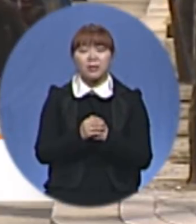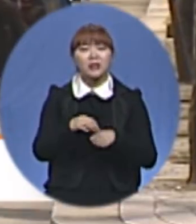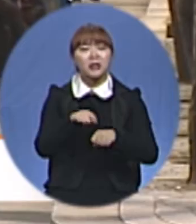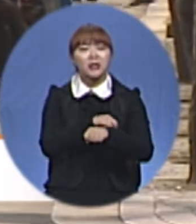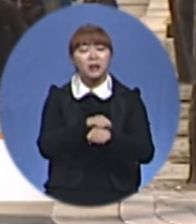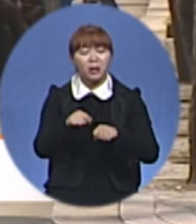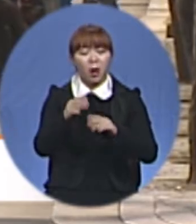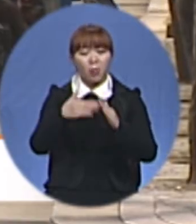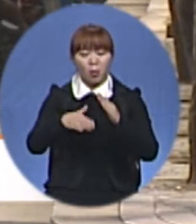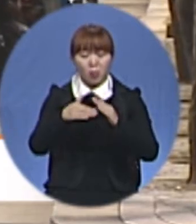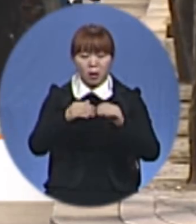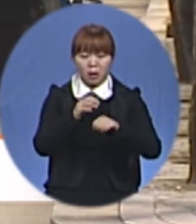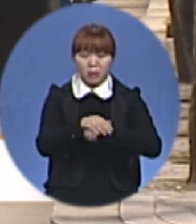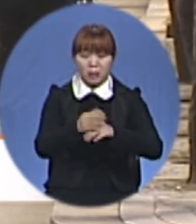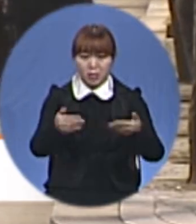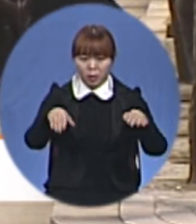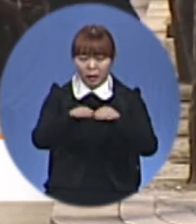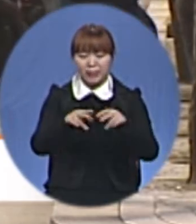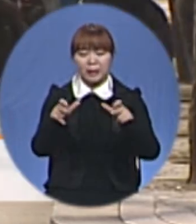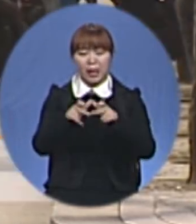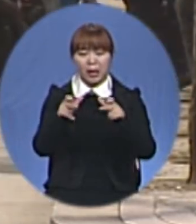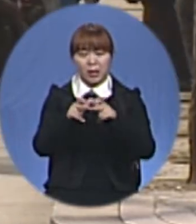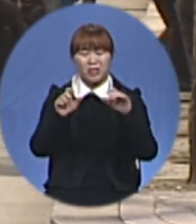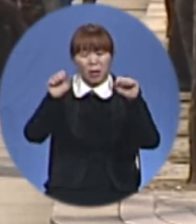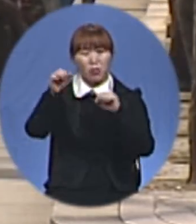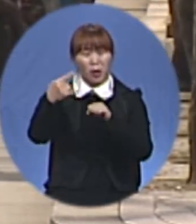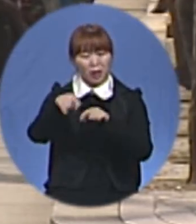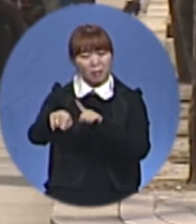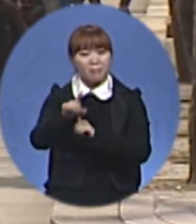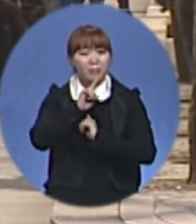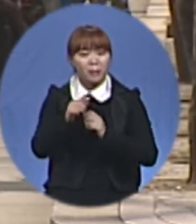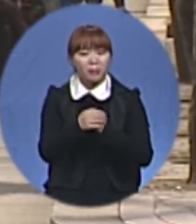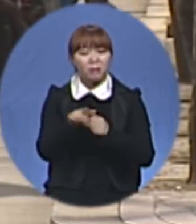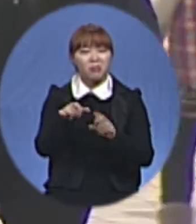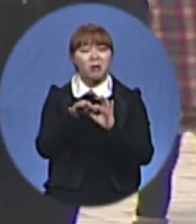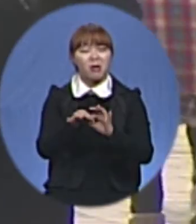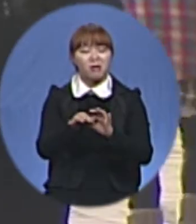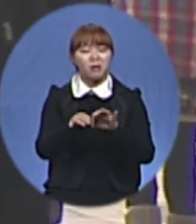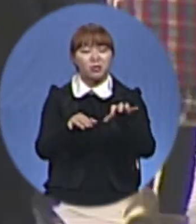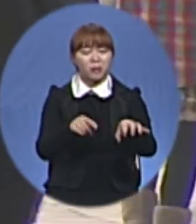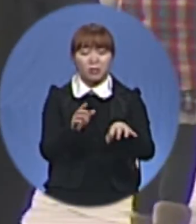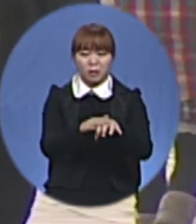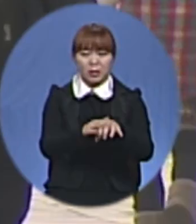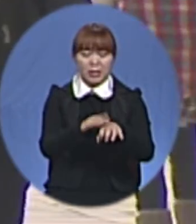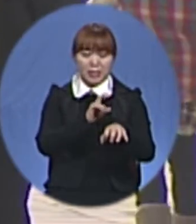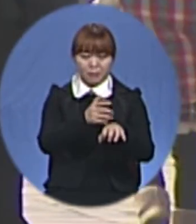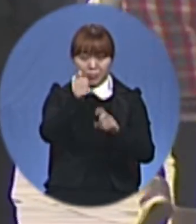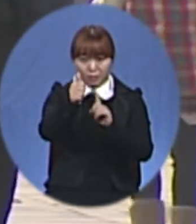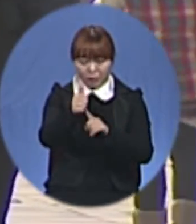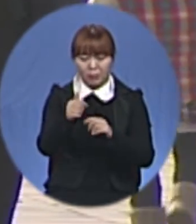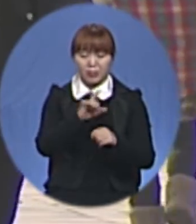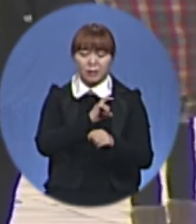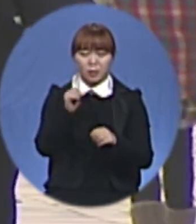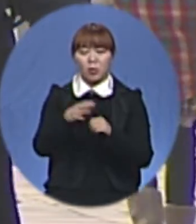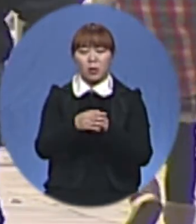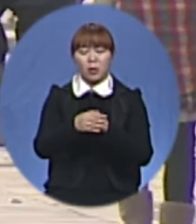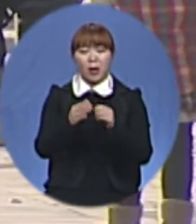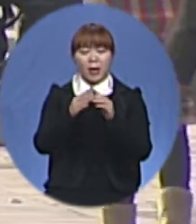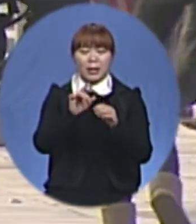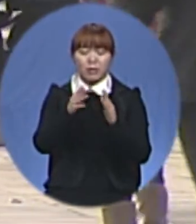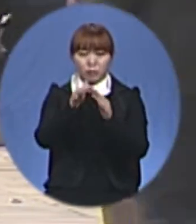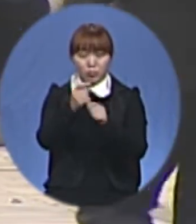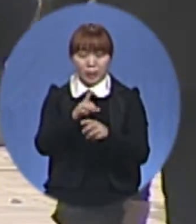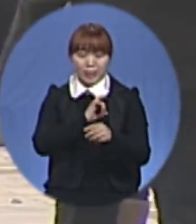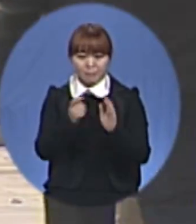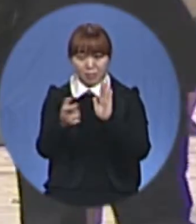특히 공공기관으로는 대한장애인체육회가 유일했습니다. 한편 해당 사업장은 사업주 성명, 사업장 명칭 주소 등이